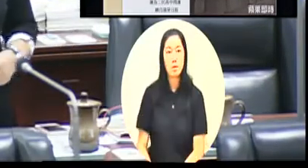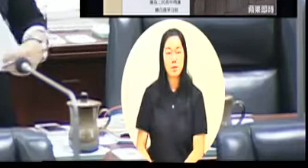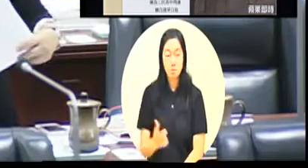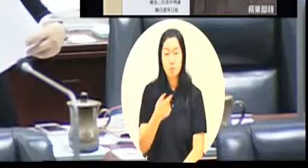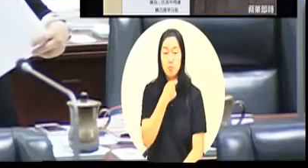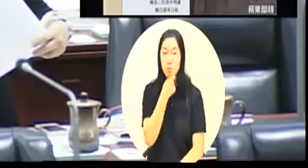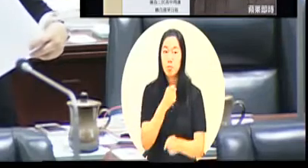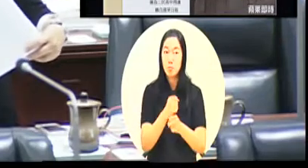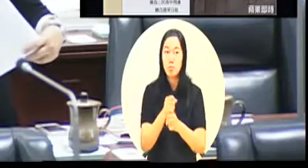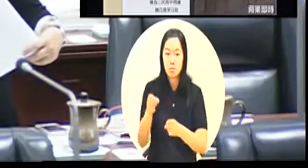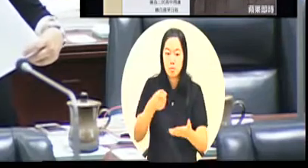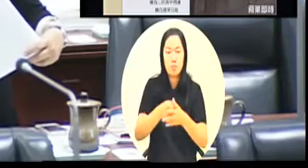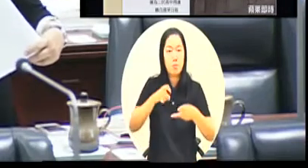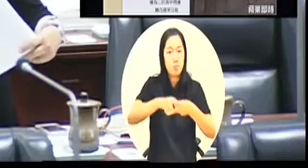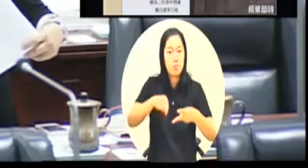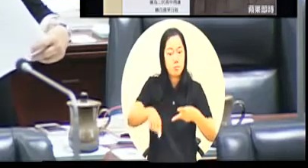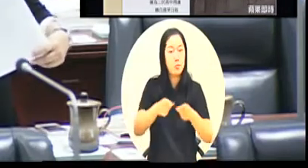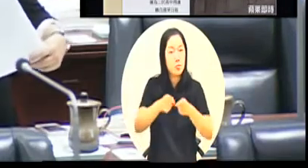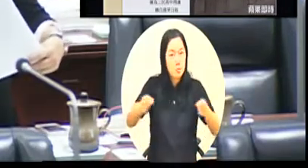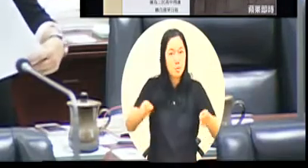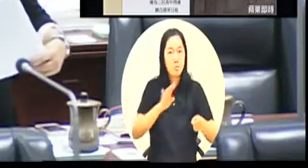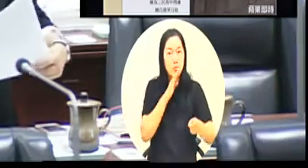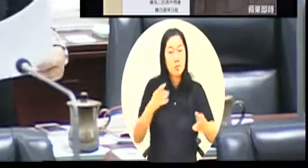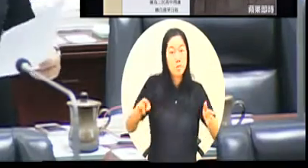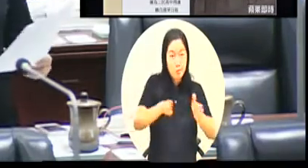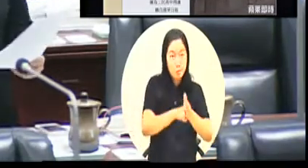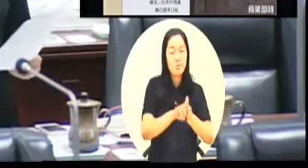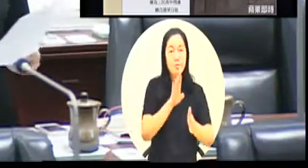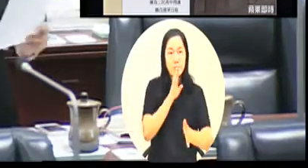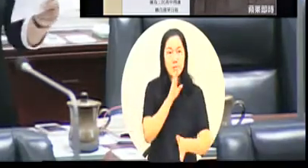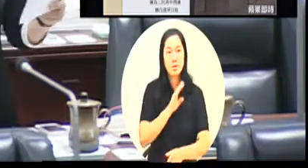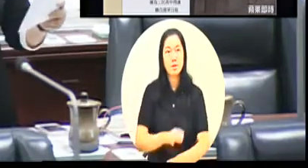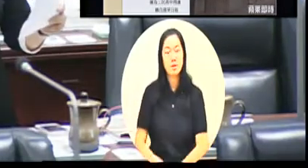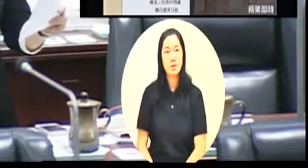愿意做，因为志工是长久性的，是永远的，是长远